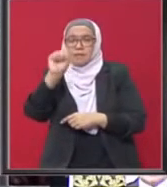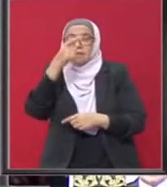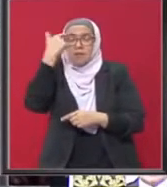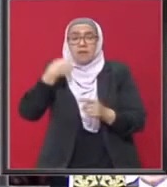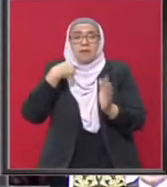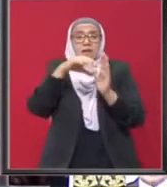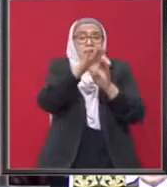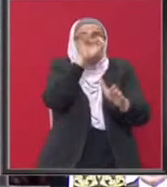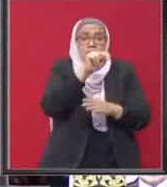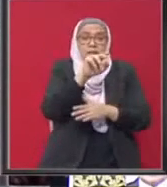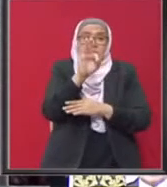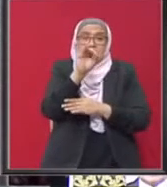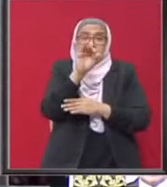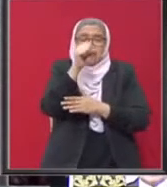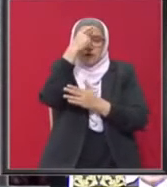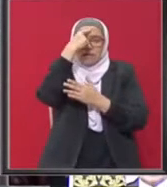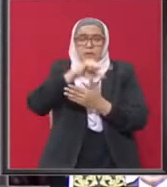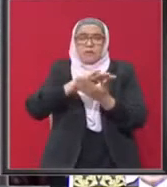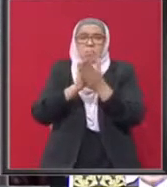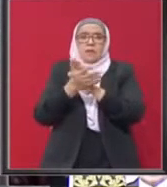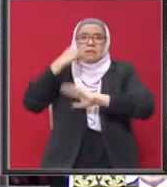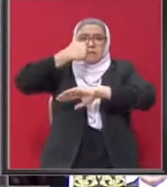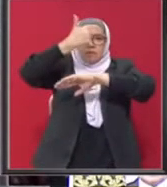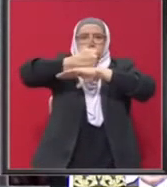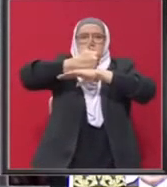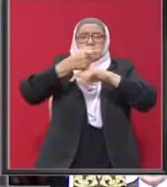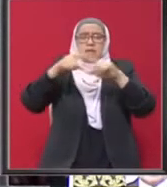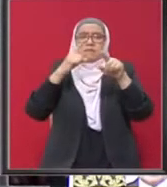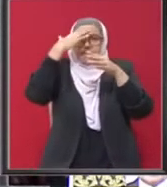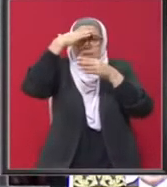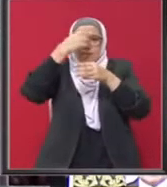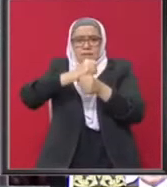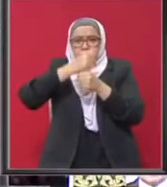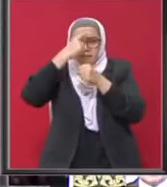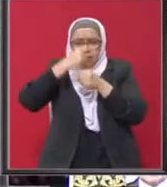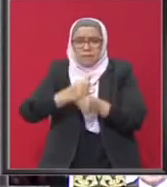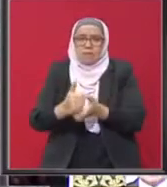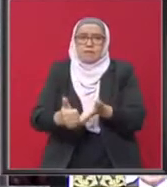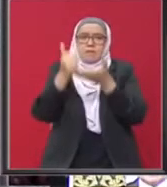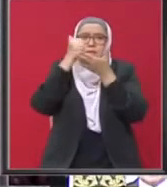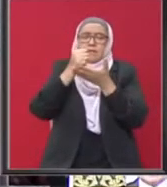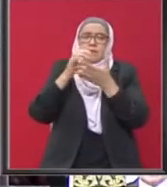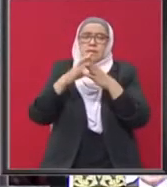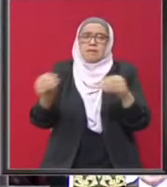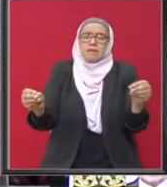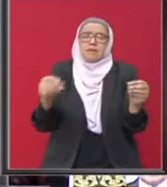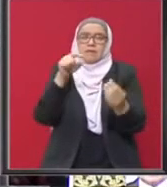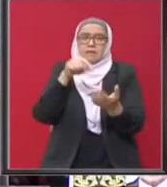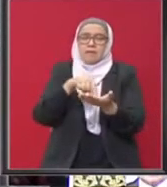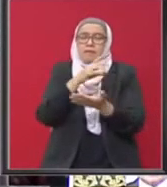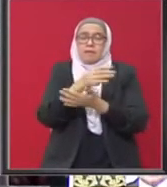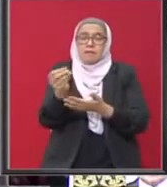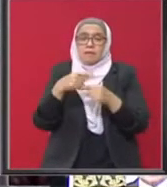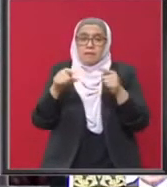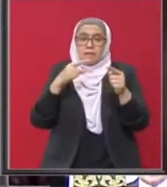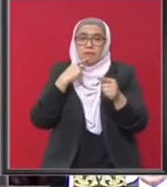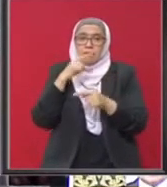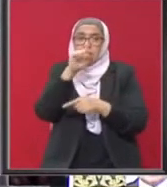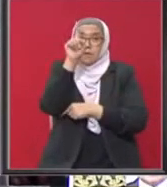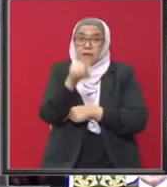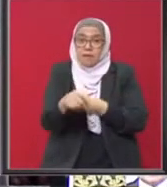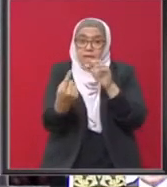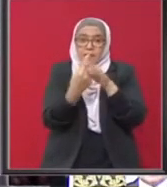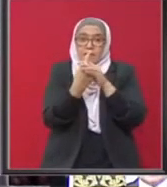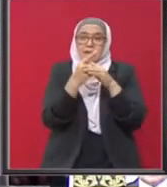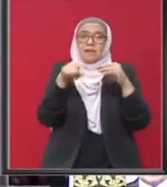kita soal lama malah spreang secukupnya diperlukan untuk membuat pengesahan benih tentu sekali